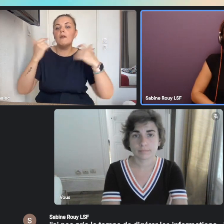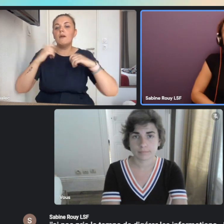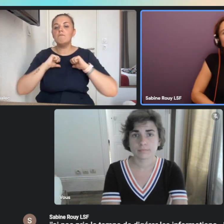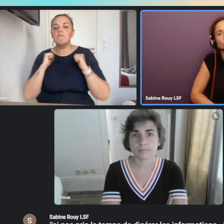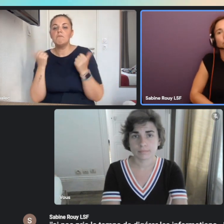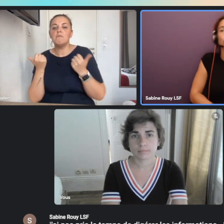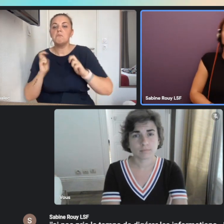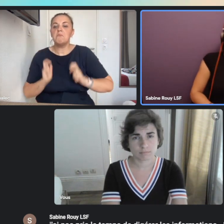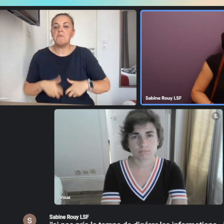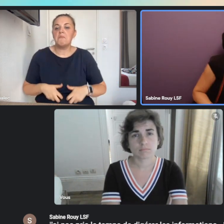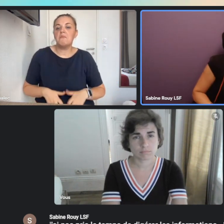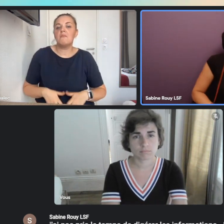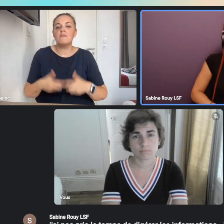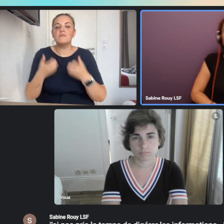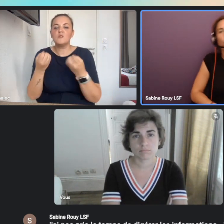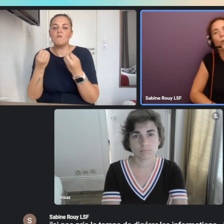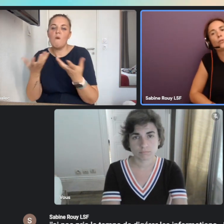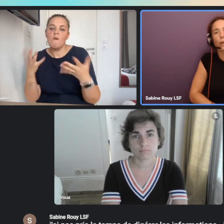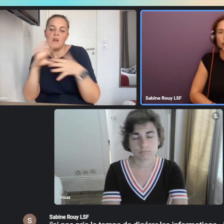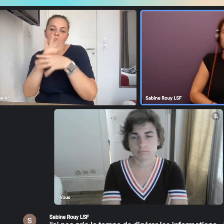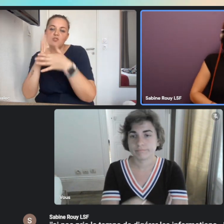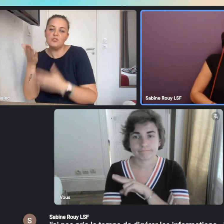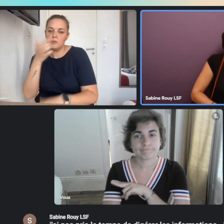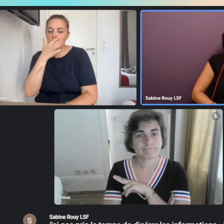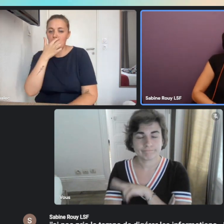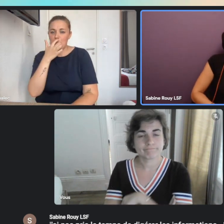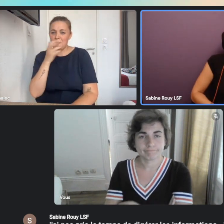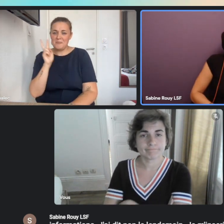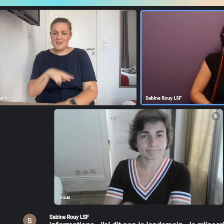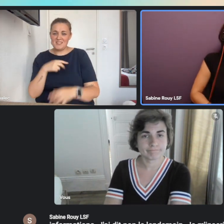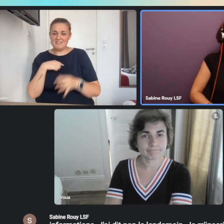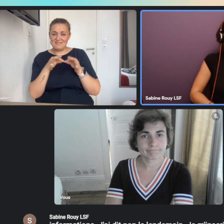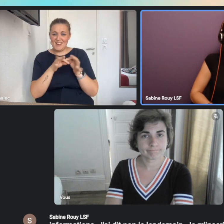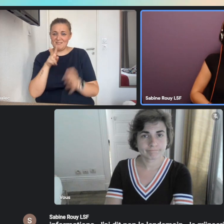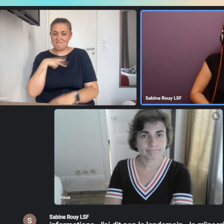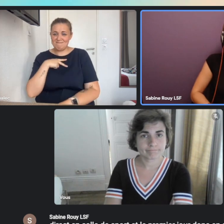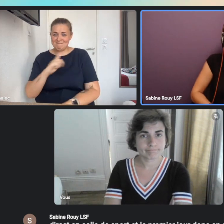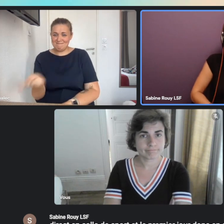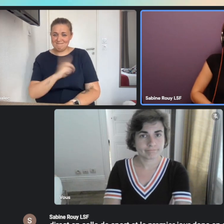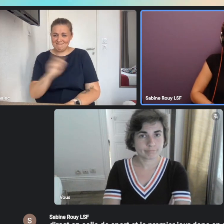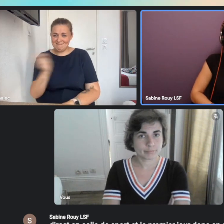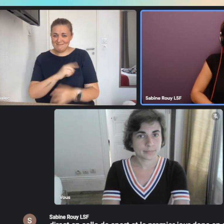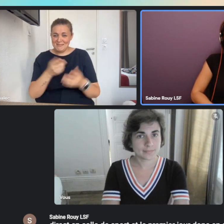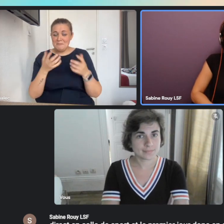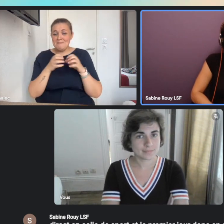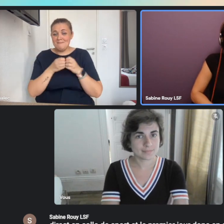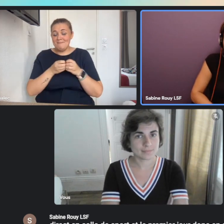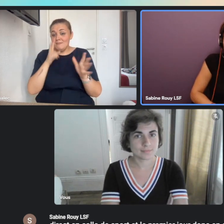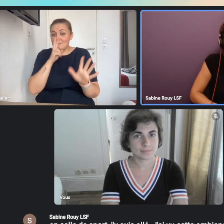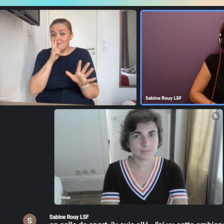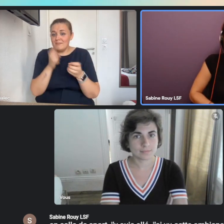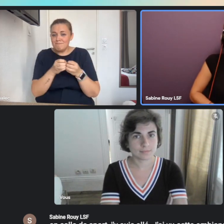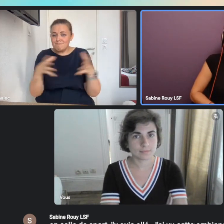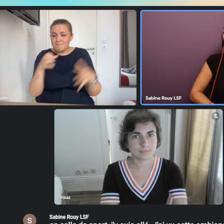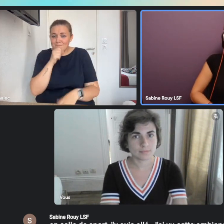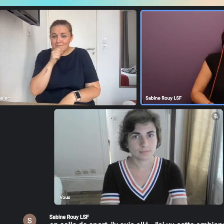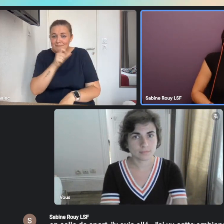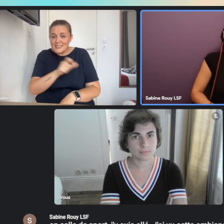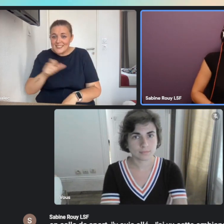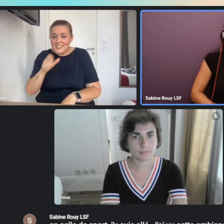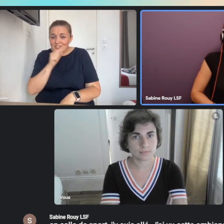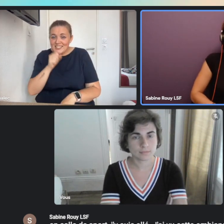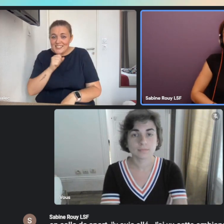de personnes, musclées, viriles avec des tablettes, c'est souvent l'image qu'on peut avoir et en fait, dans ma salle, c'est pas ça du tout.